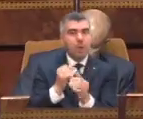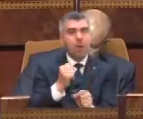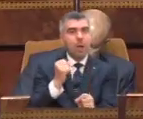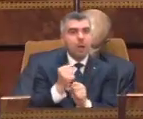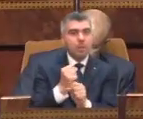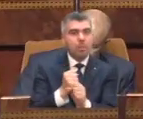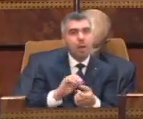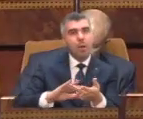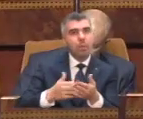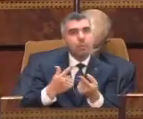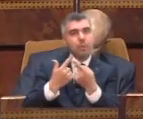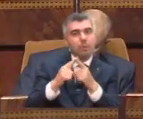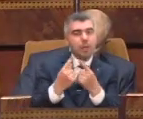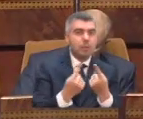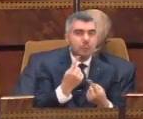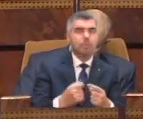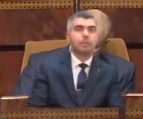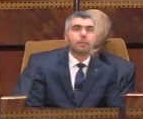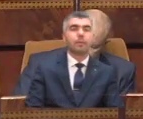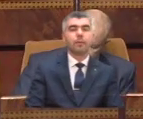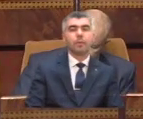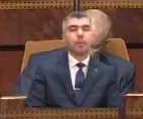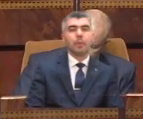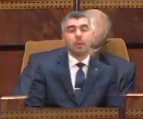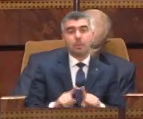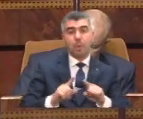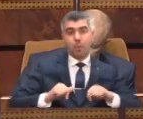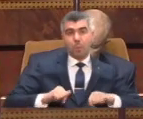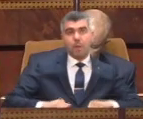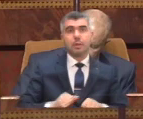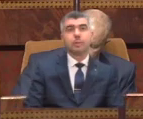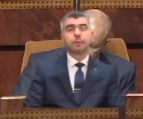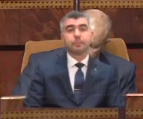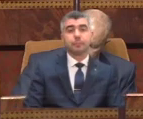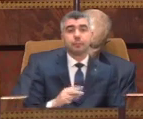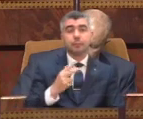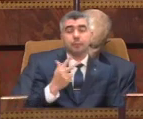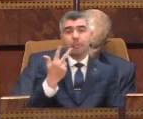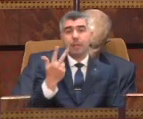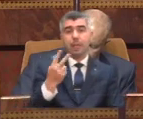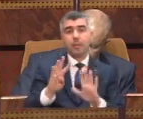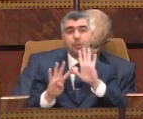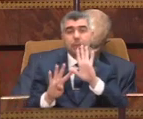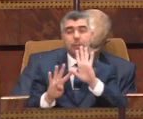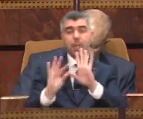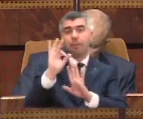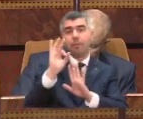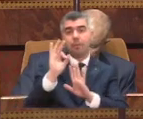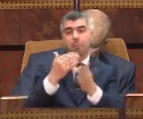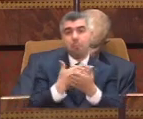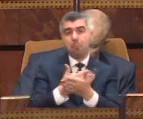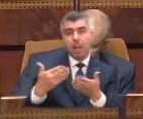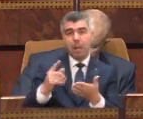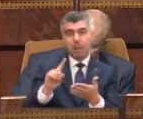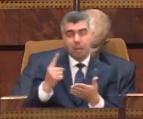كذلك على ماليه الدوله فالسيد الوزير فيها 93 مليار كيف قلتو بان 25 تمشي